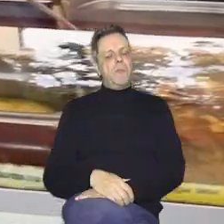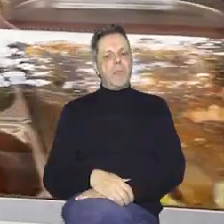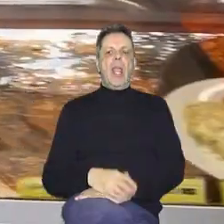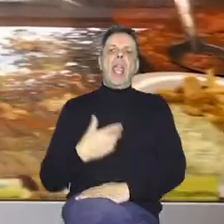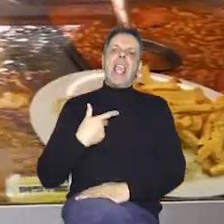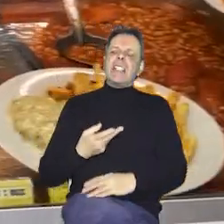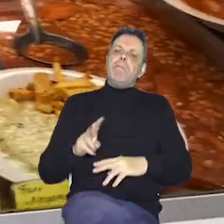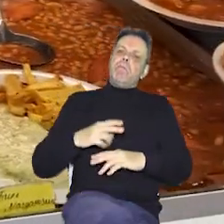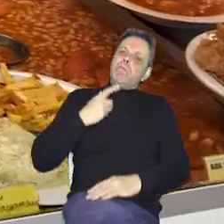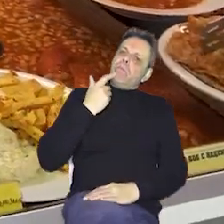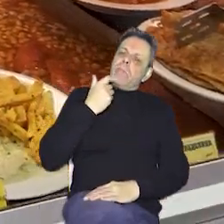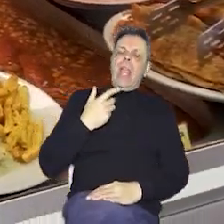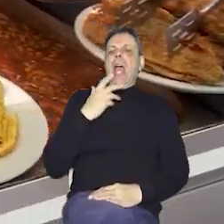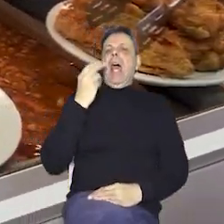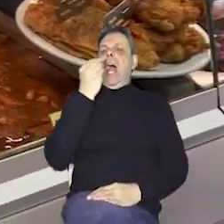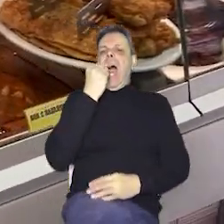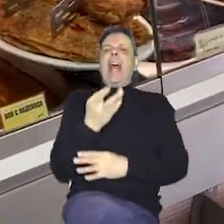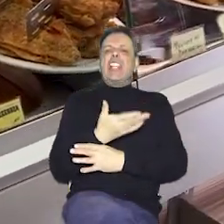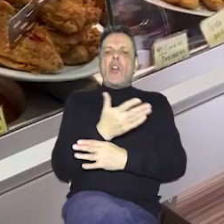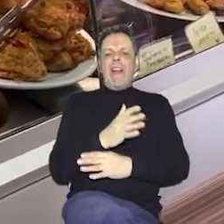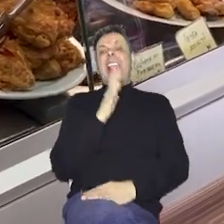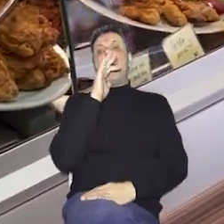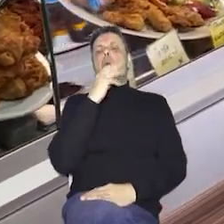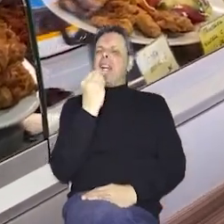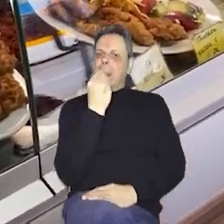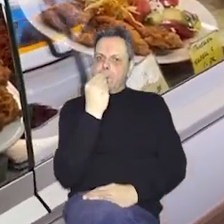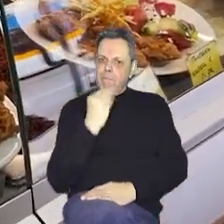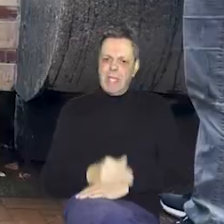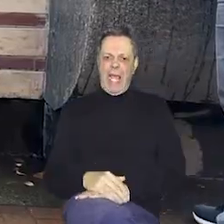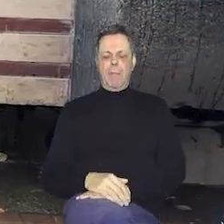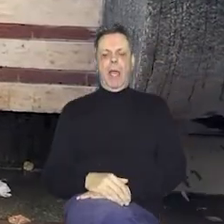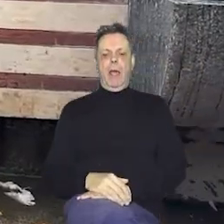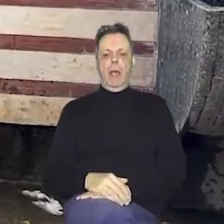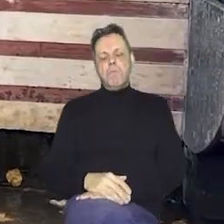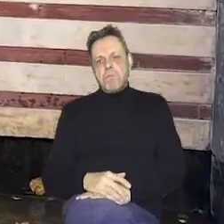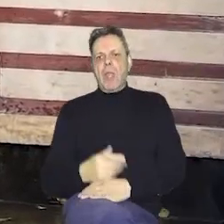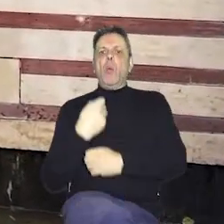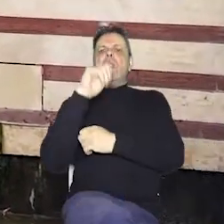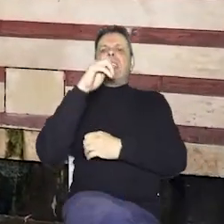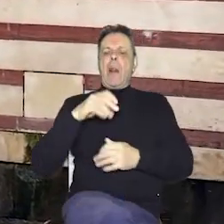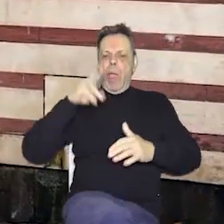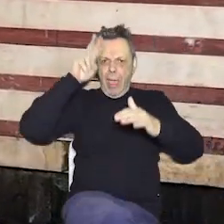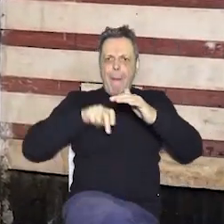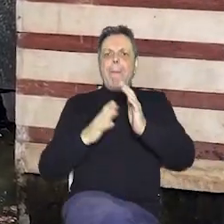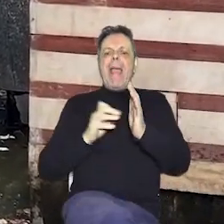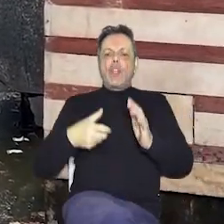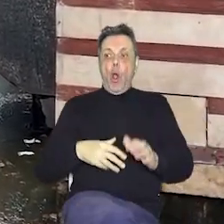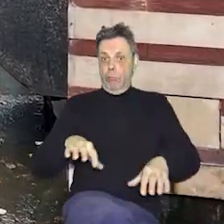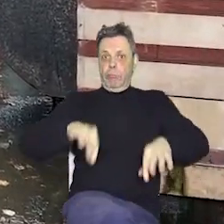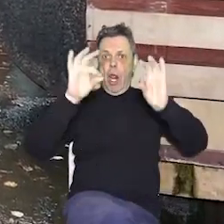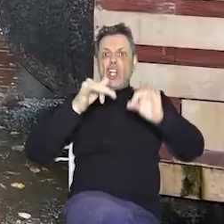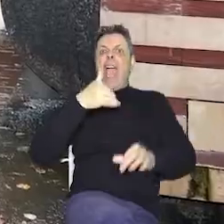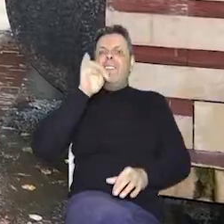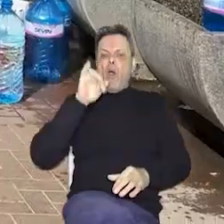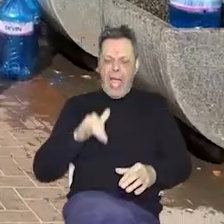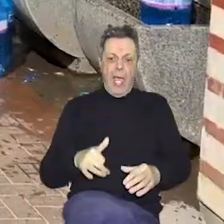Ipak sam radije izabrao restorane i zdravljake s bugarskim jelima. Prilikom izgradnje metroa pronađena je termalna voda,